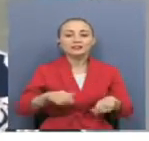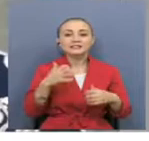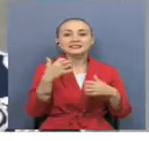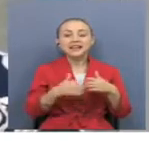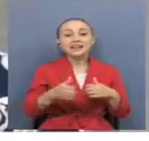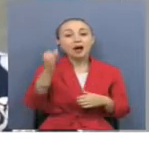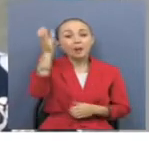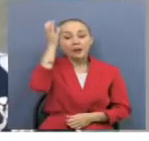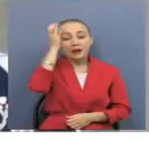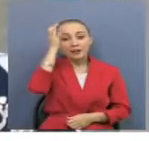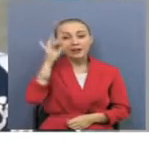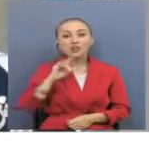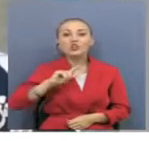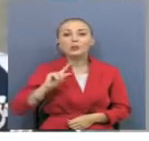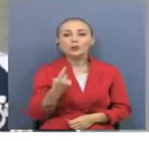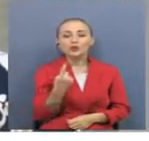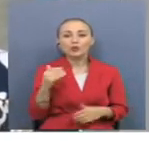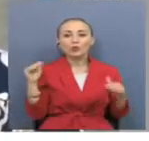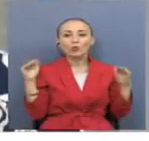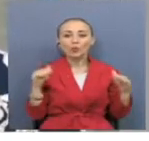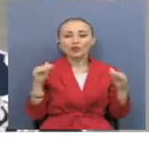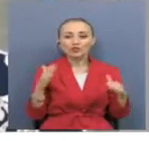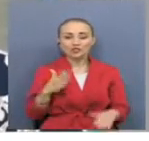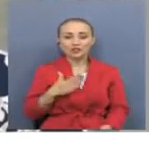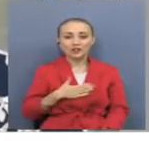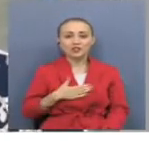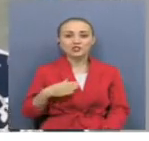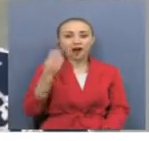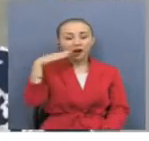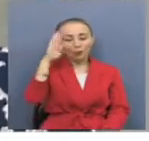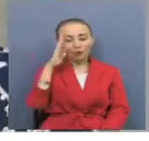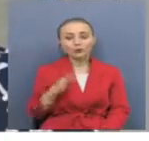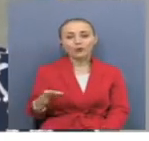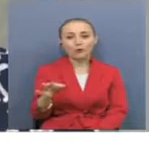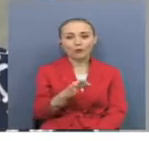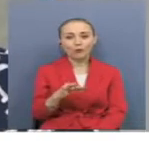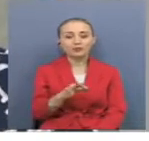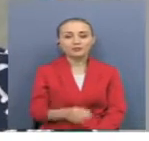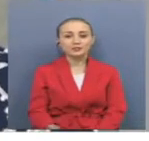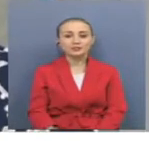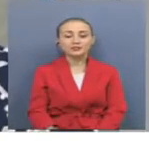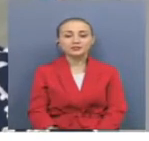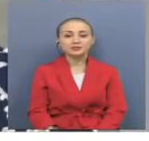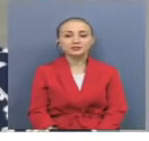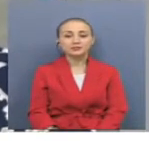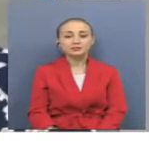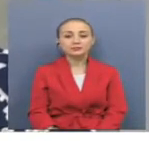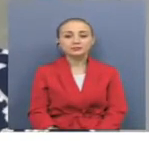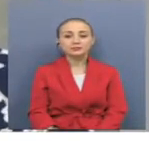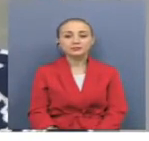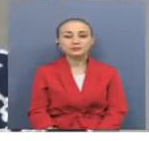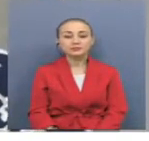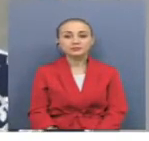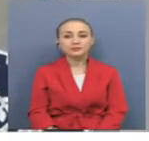республикалық тамыз конференция мұғалімдердің жалақылары өсіп, сол мұғалімдердің істеп жатқан жұмыстарының бәрі